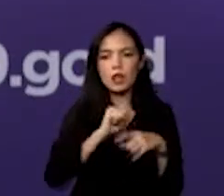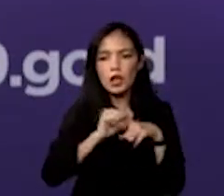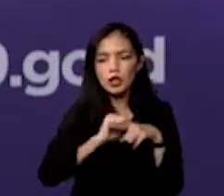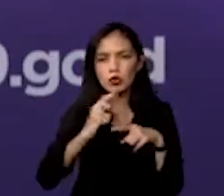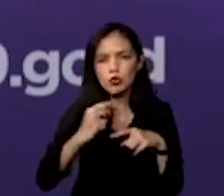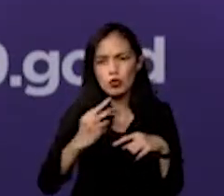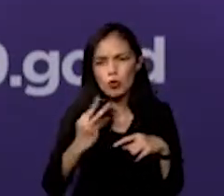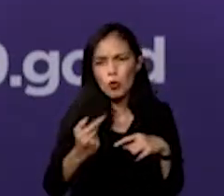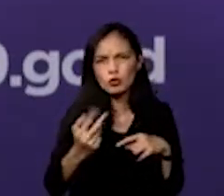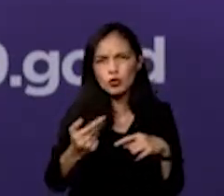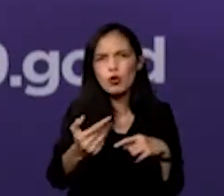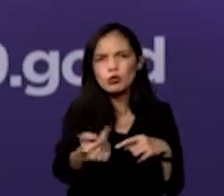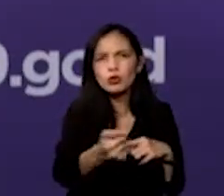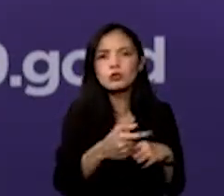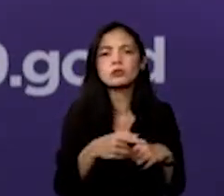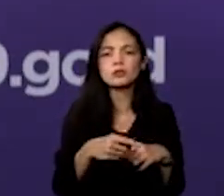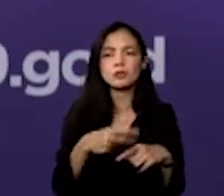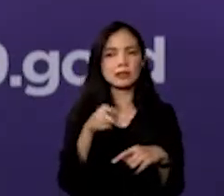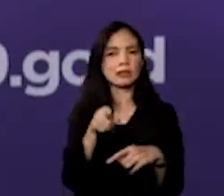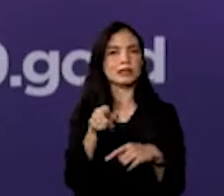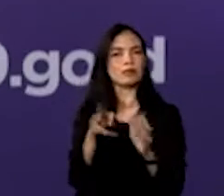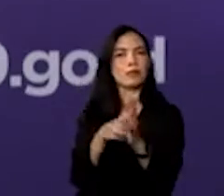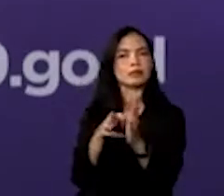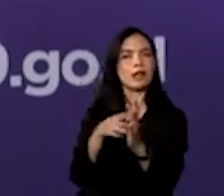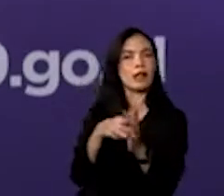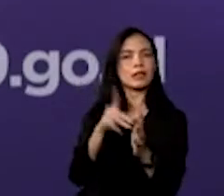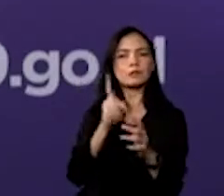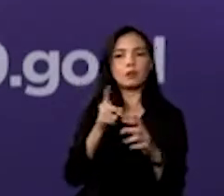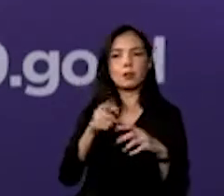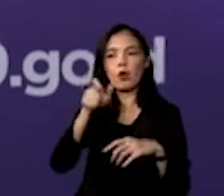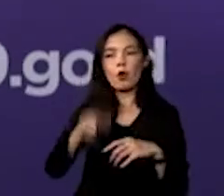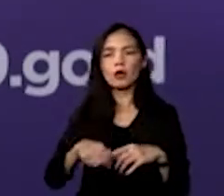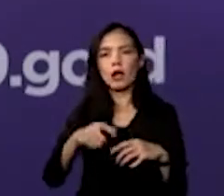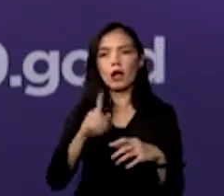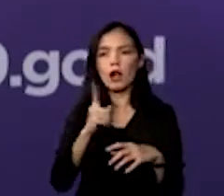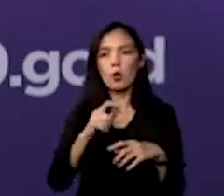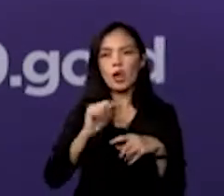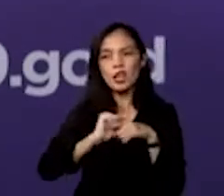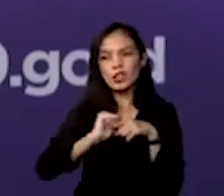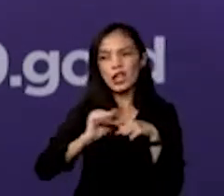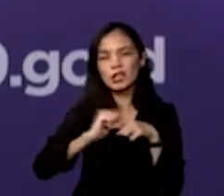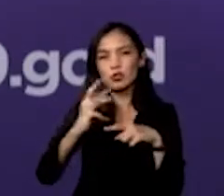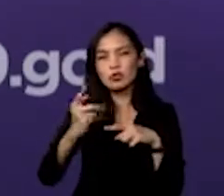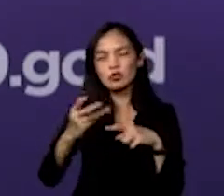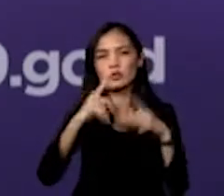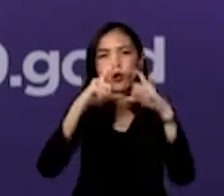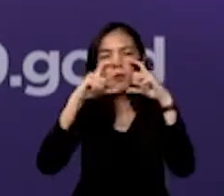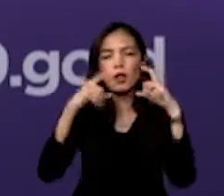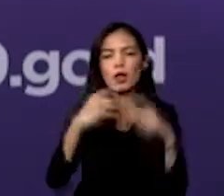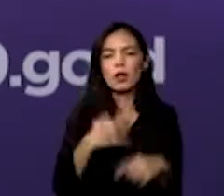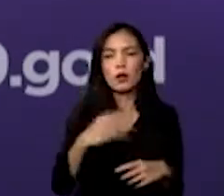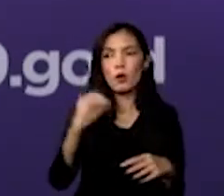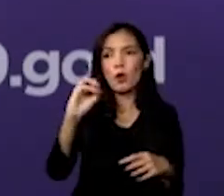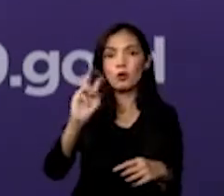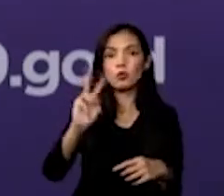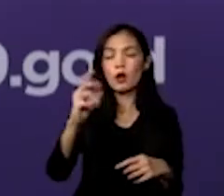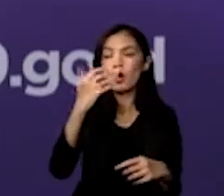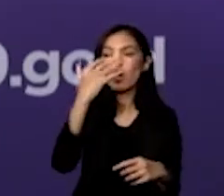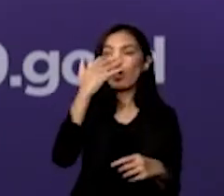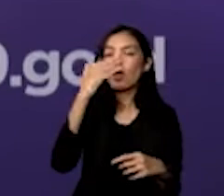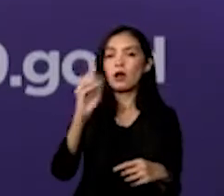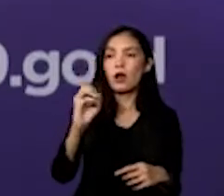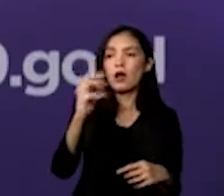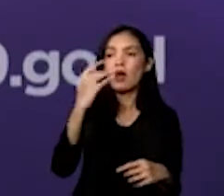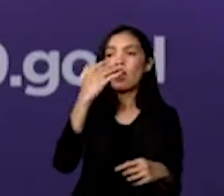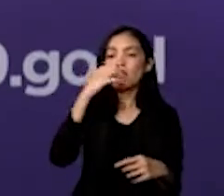ini masalah karena ad itu kalau dengan intenstinggga ditutup mulutnya oksigennya susah masuk CO2 susah